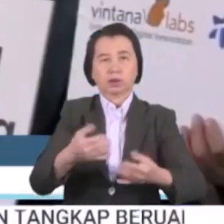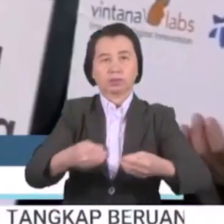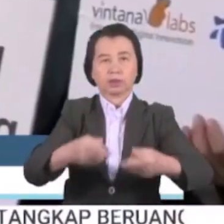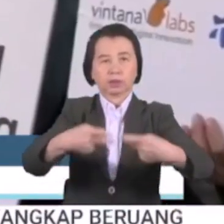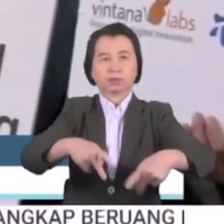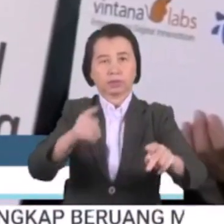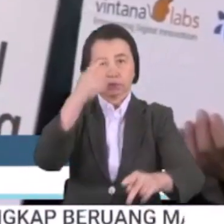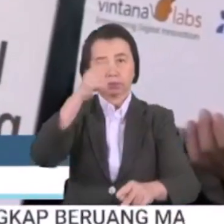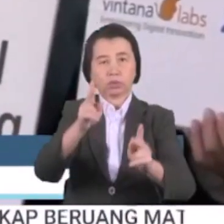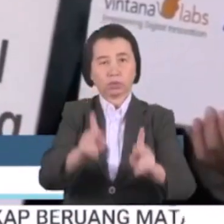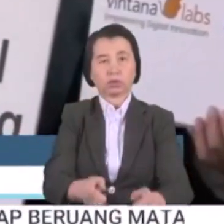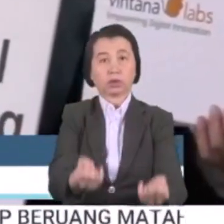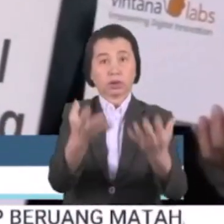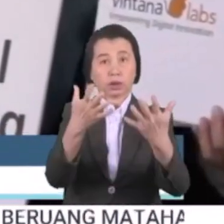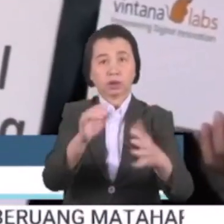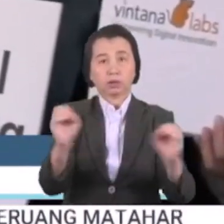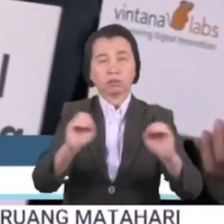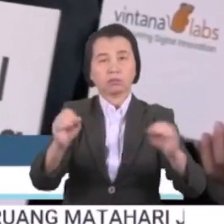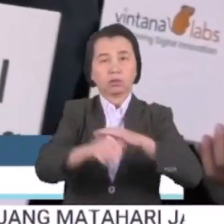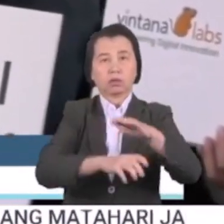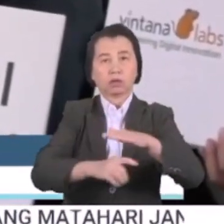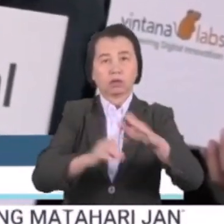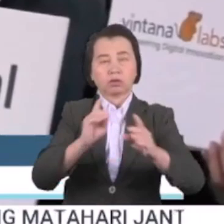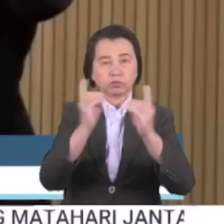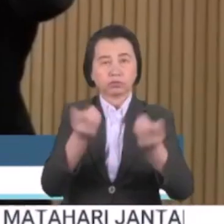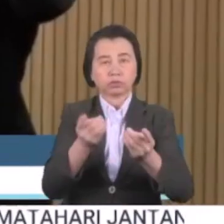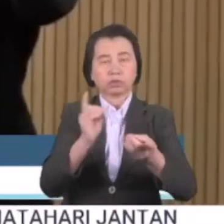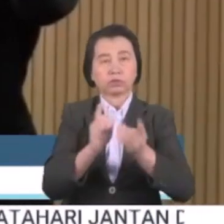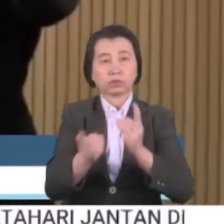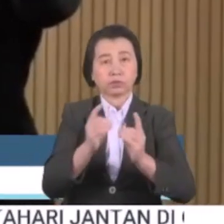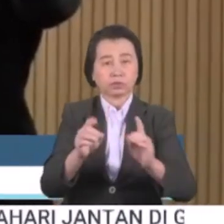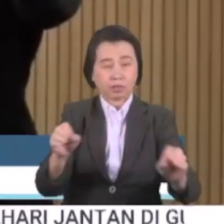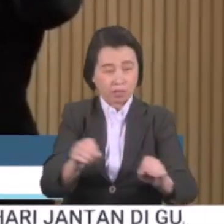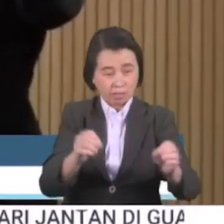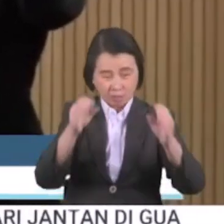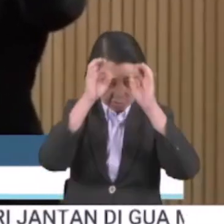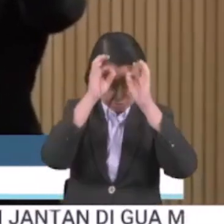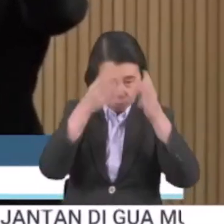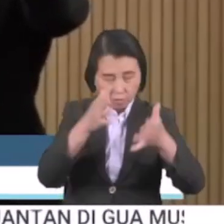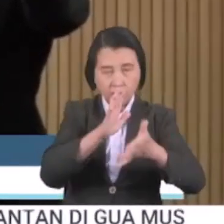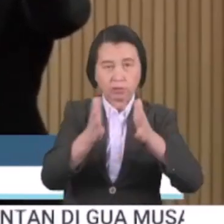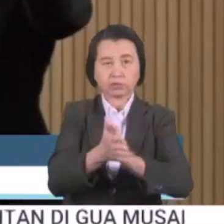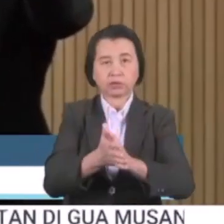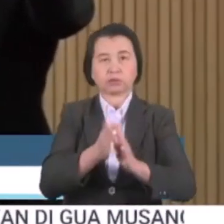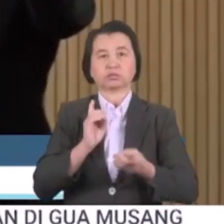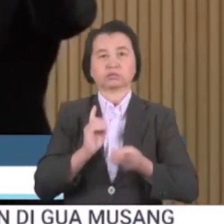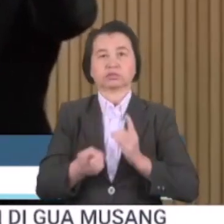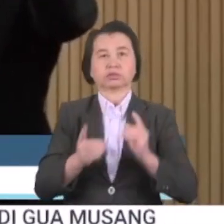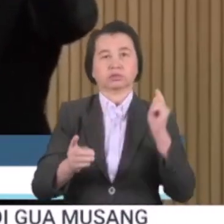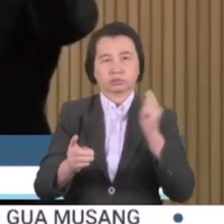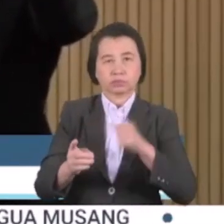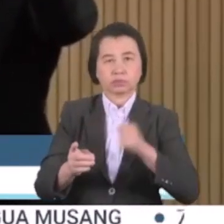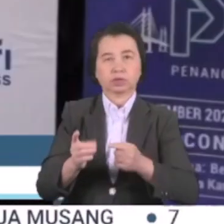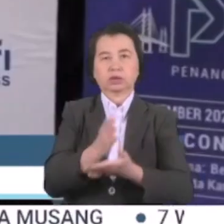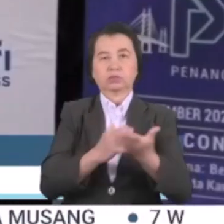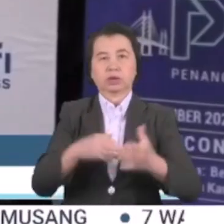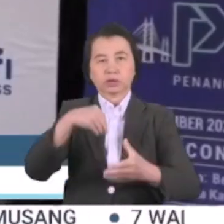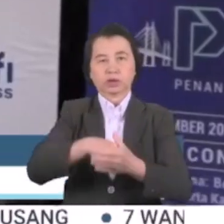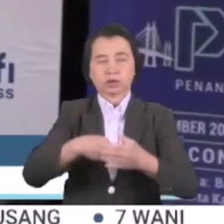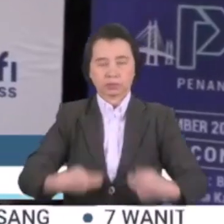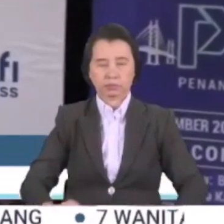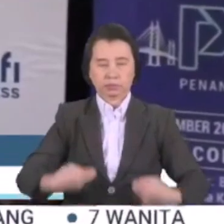turut memberi peluang kepada orang ramai yang tidak mempunyai asas kepada dunia digital supaya menjadikan pendigitalan sebagai